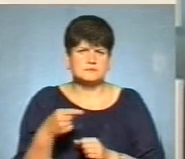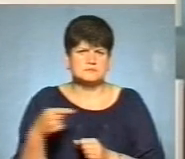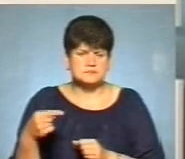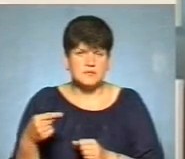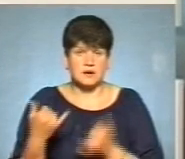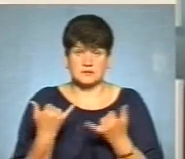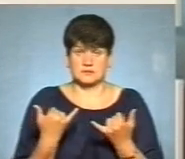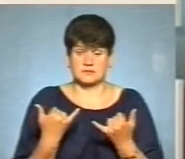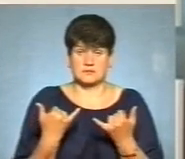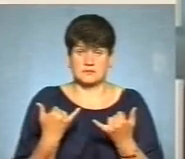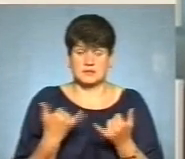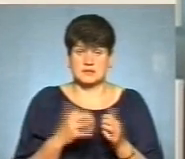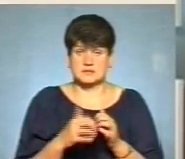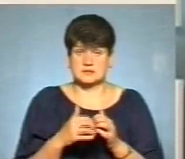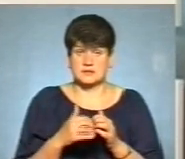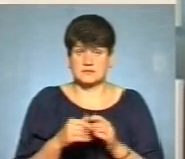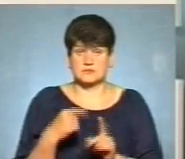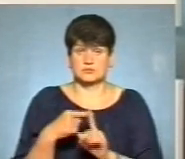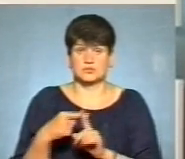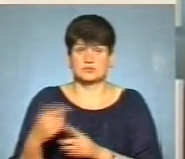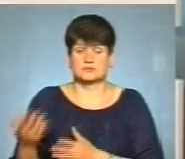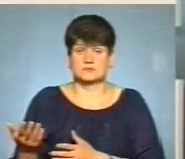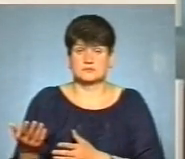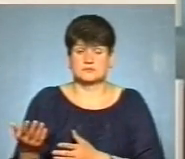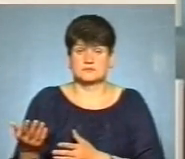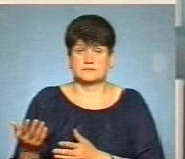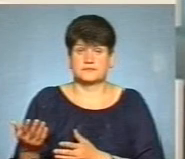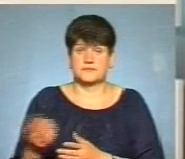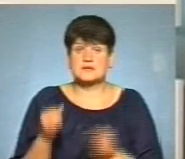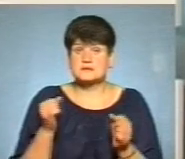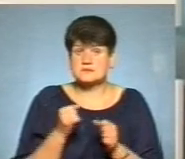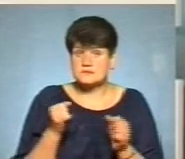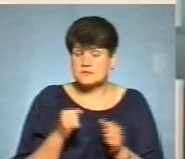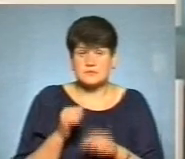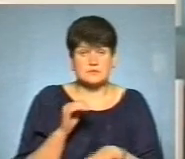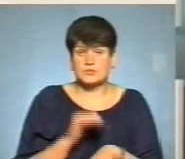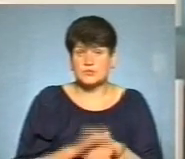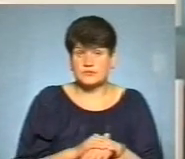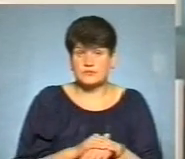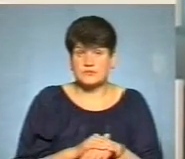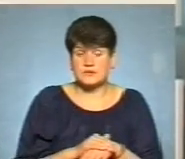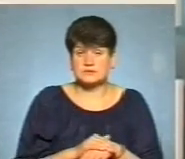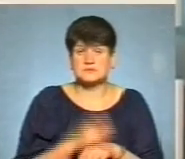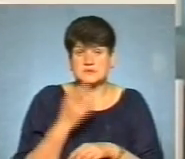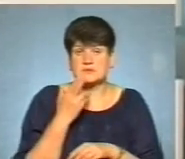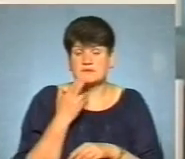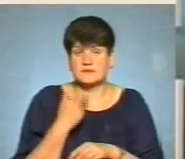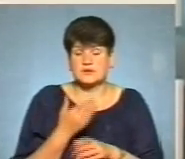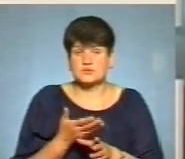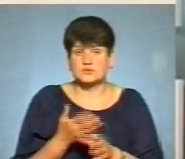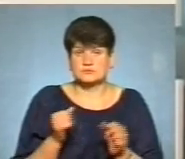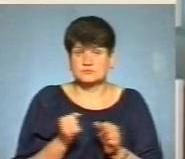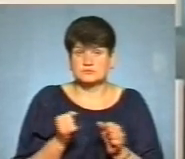Тепер середні температури зимових місяців у нас тут плюсові. Тобто зими, по суті, такої, як звичної для